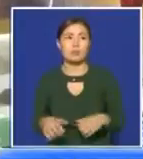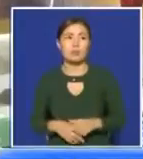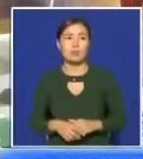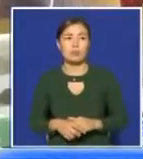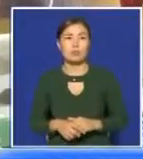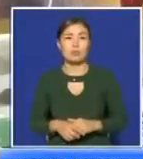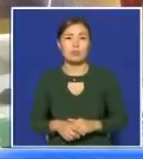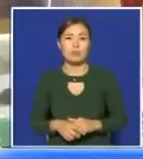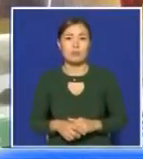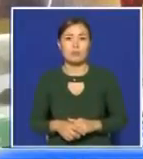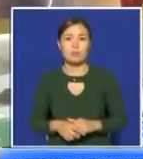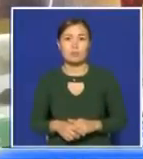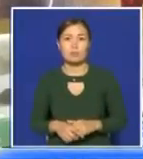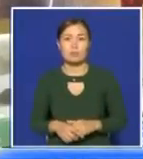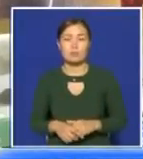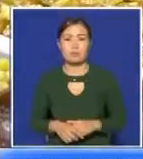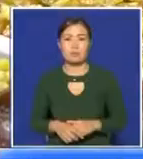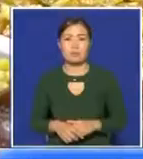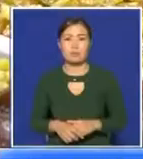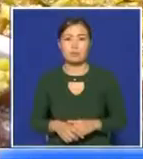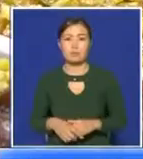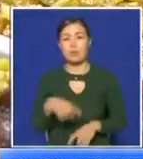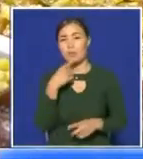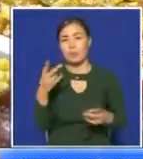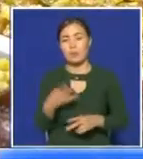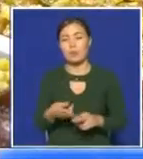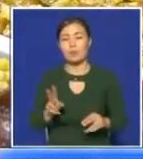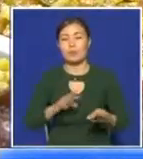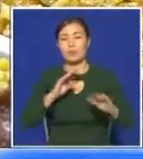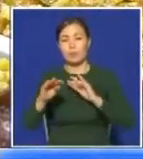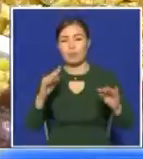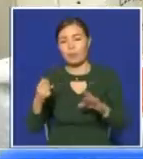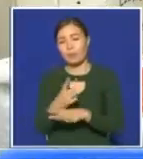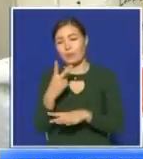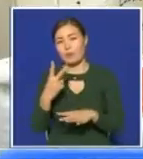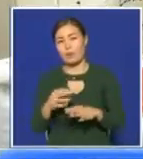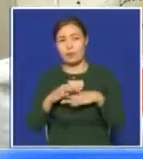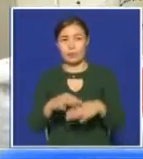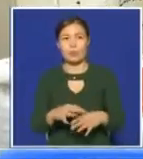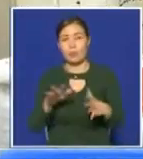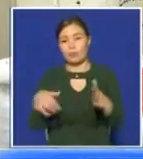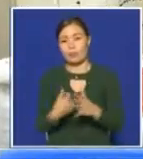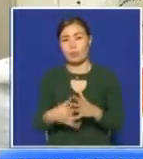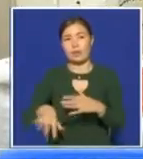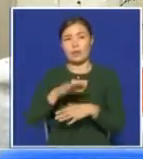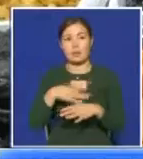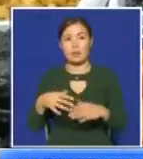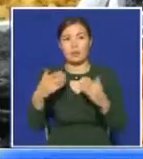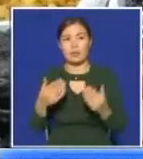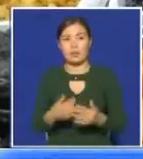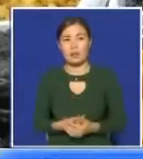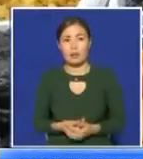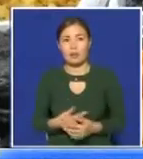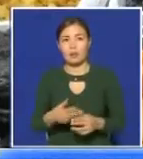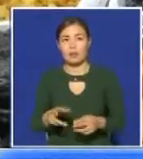барлықтарыңызды жәрмеңкеге шақырамыз. Келіңіздер. Айта кетейік, жәрмеңке осымен екінші рет өтіп жатыр. Бұған дейін еліміздің Атырау, Ақтөбе